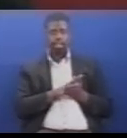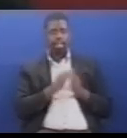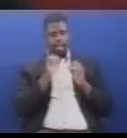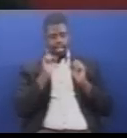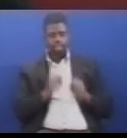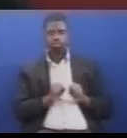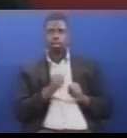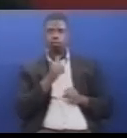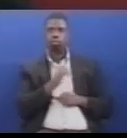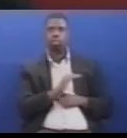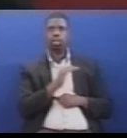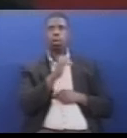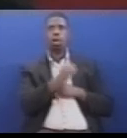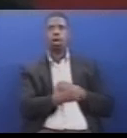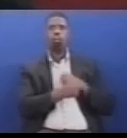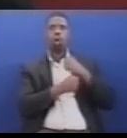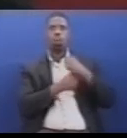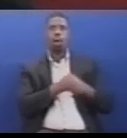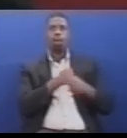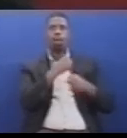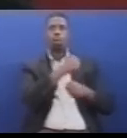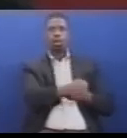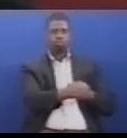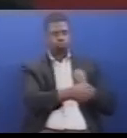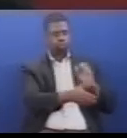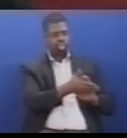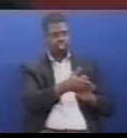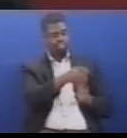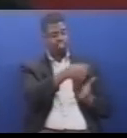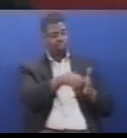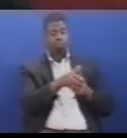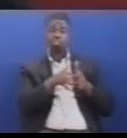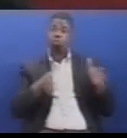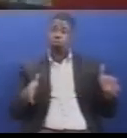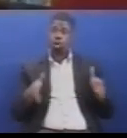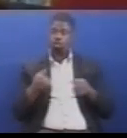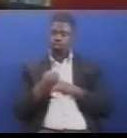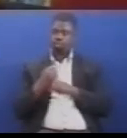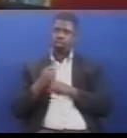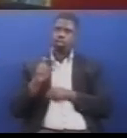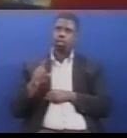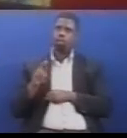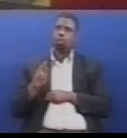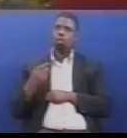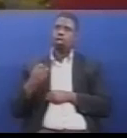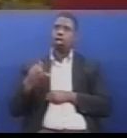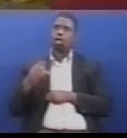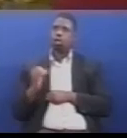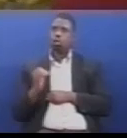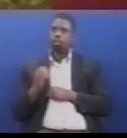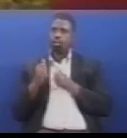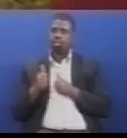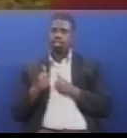awamu. Na tunaanza kwenye vituo vikubwa, na kazi hii tumeshaifanya pale Lugalo, na ni matarajio yetu kwamba kila